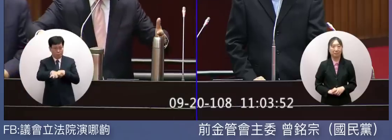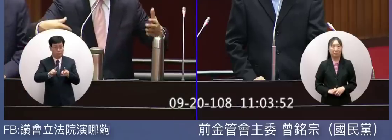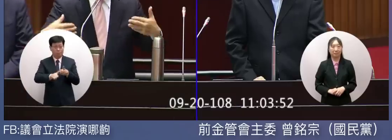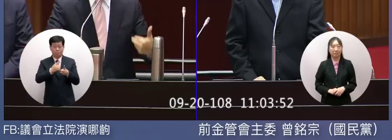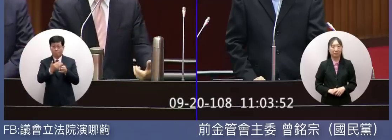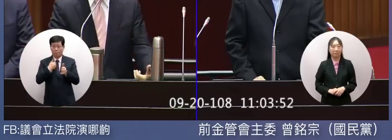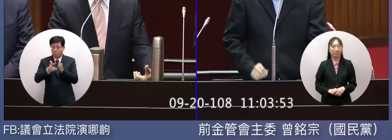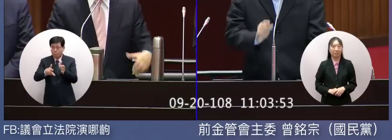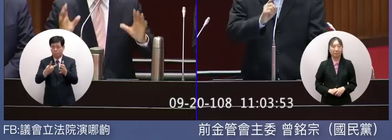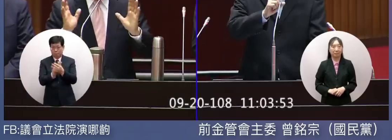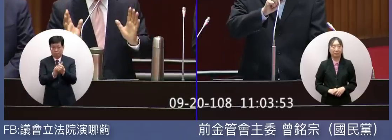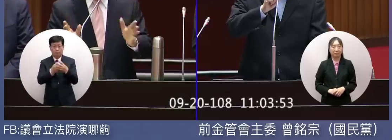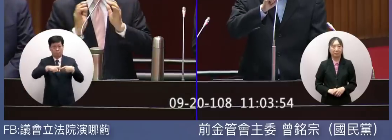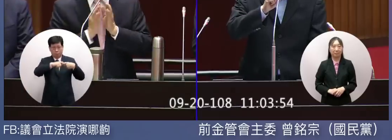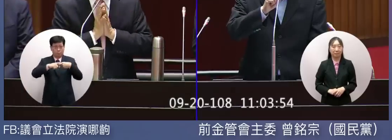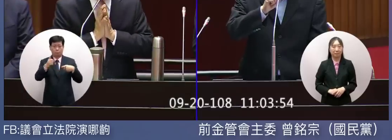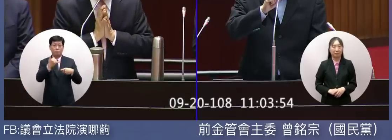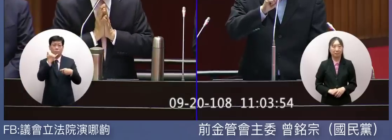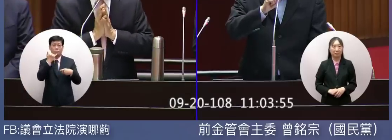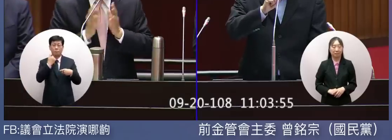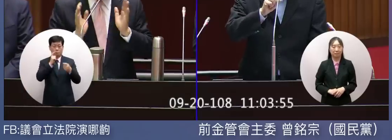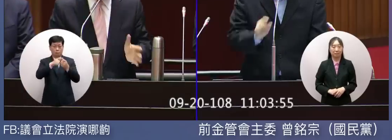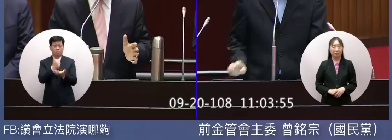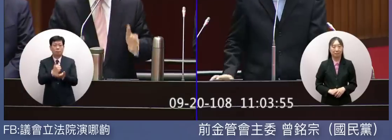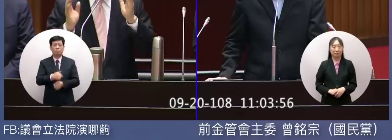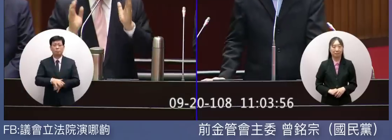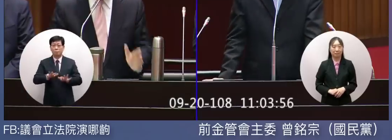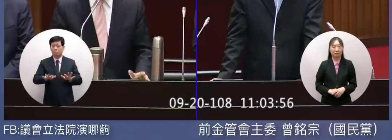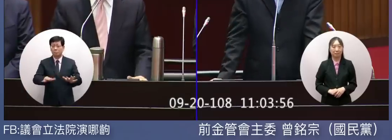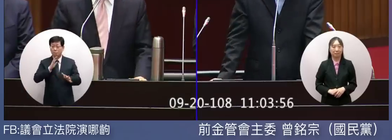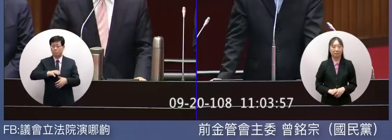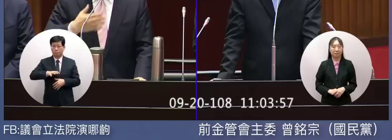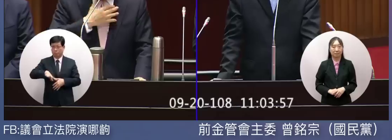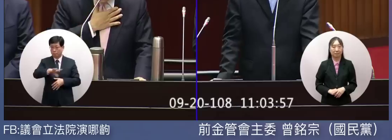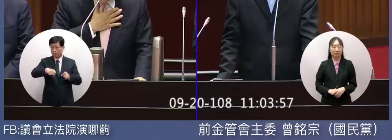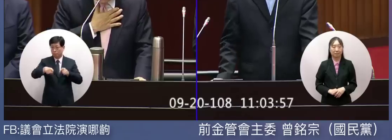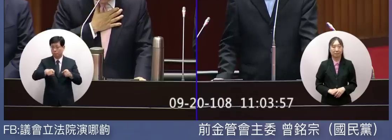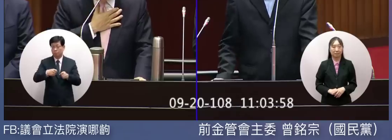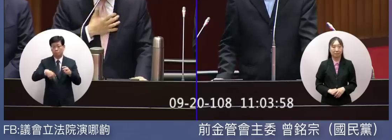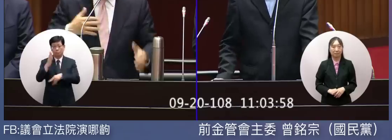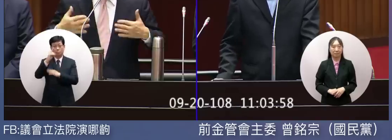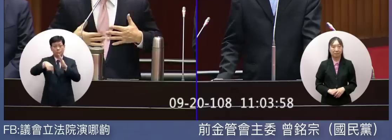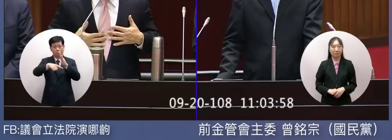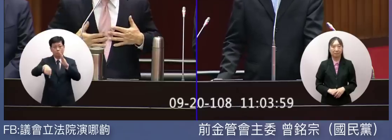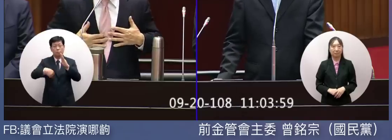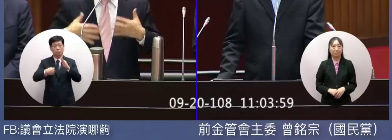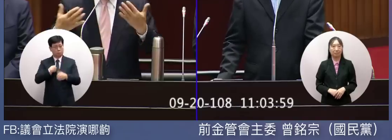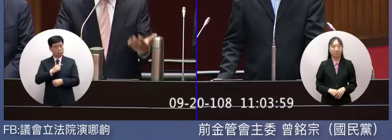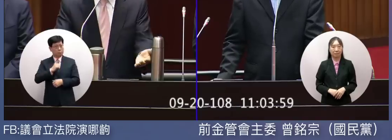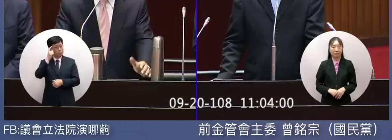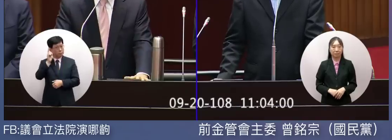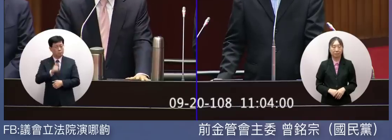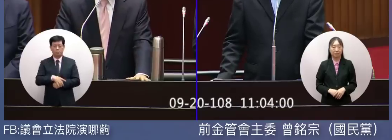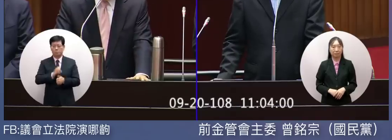东这一块要连起来，才能达到这个目的。那现在整个案，行政院的态度